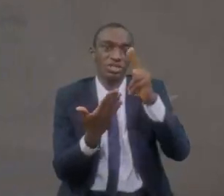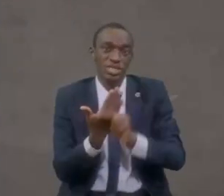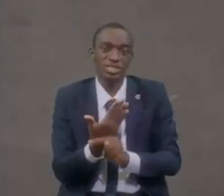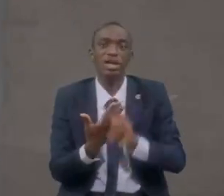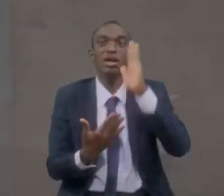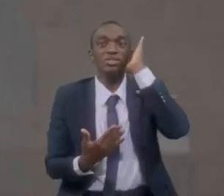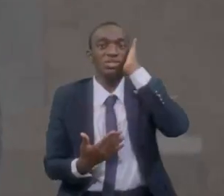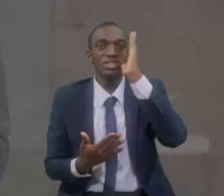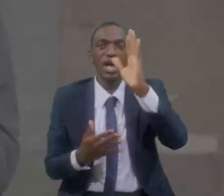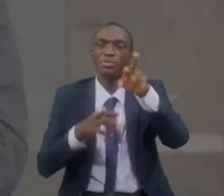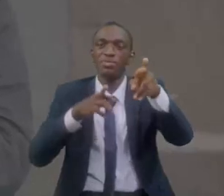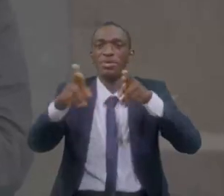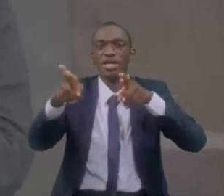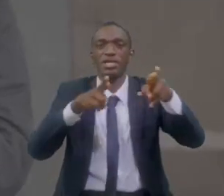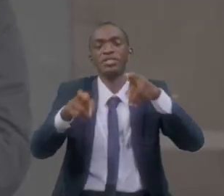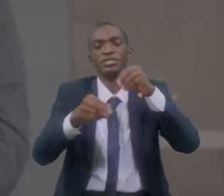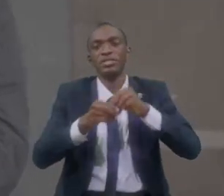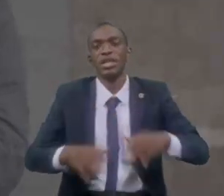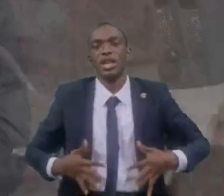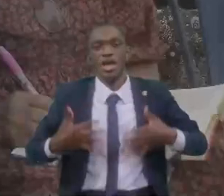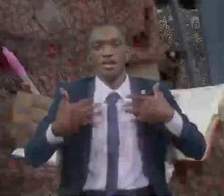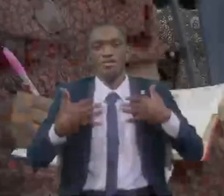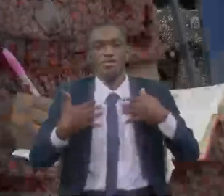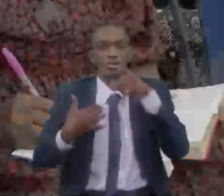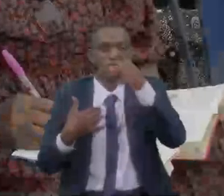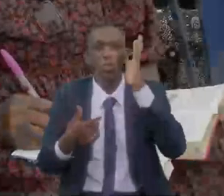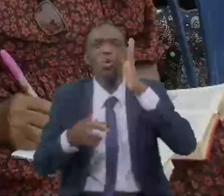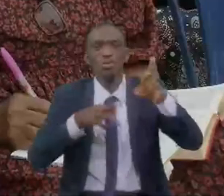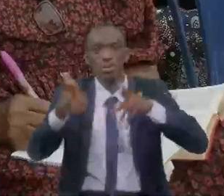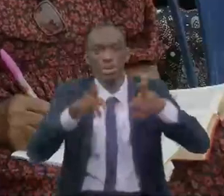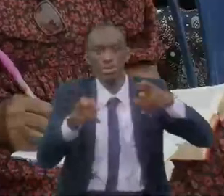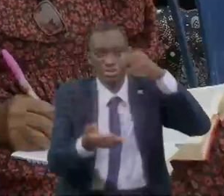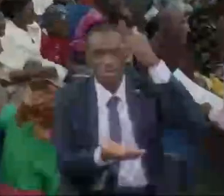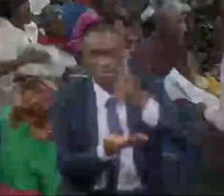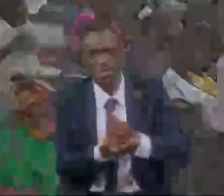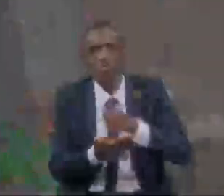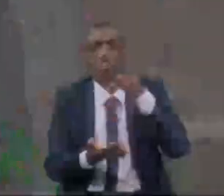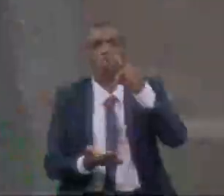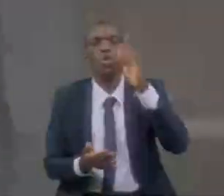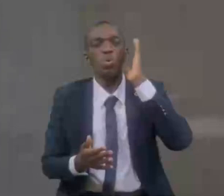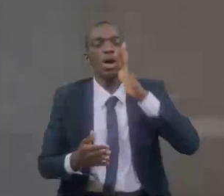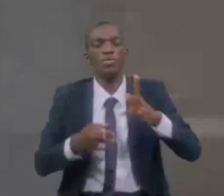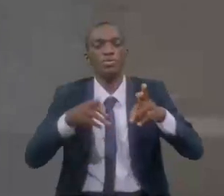la vie? Tu vas régner. J'ai dit, tu vas régner.